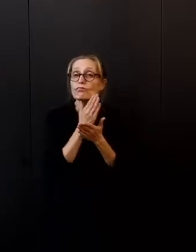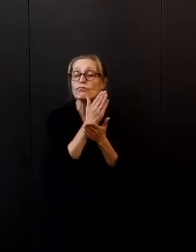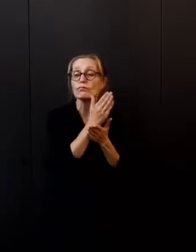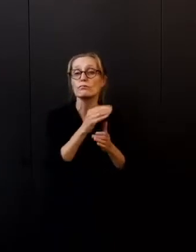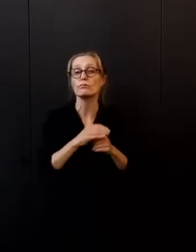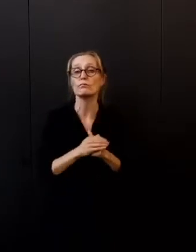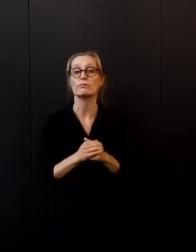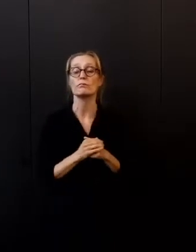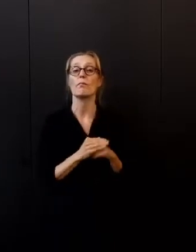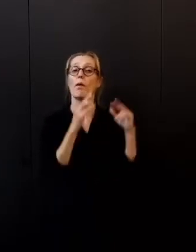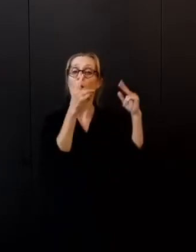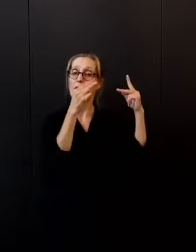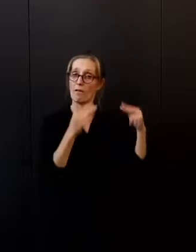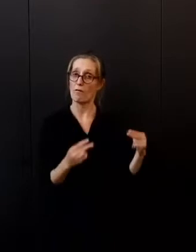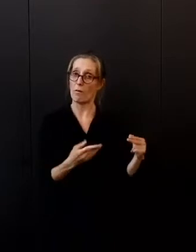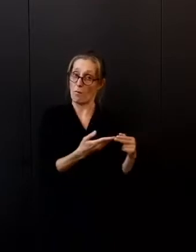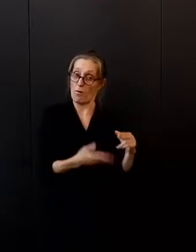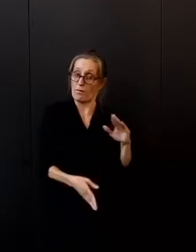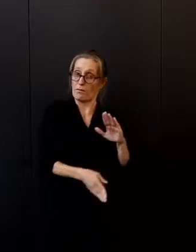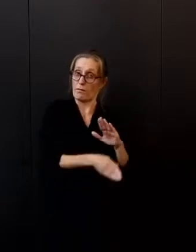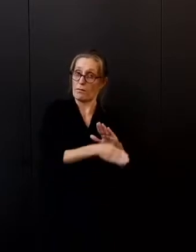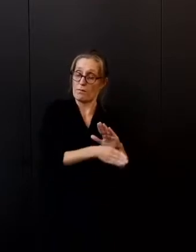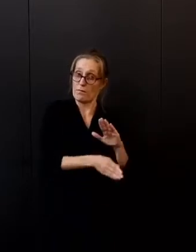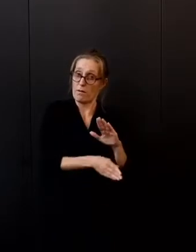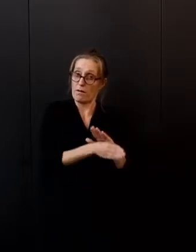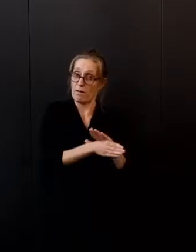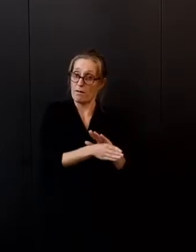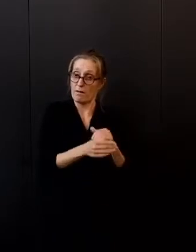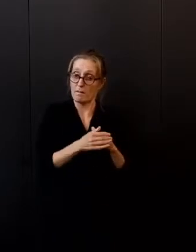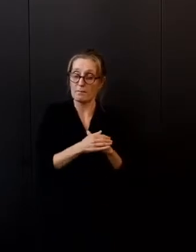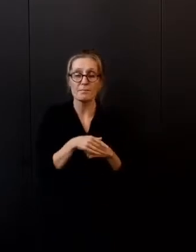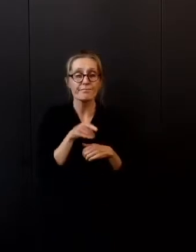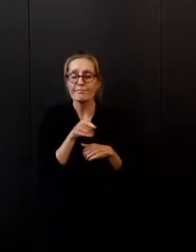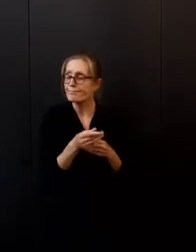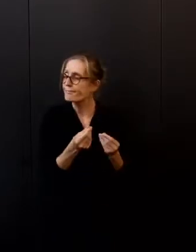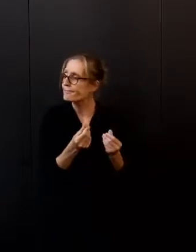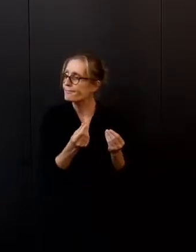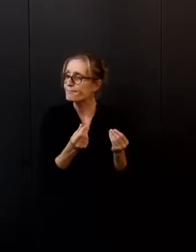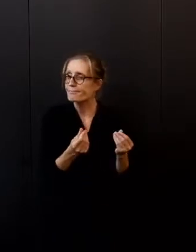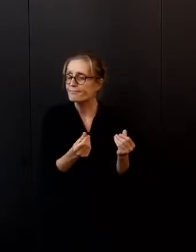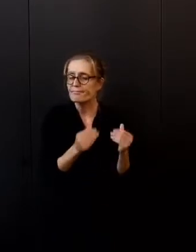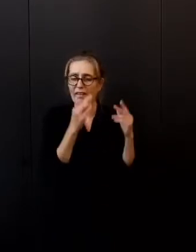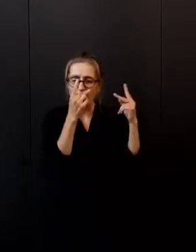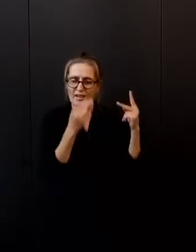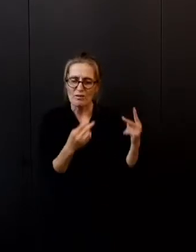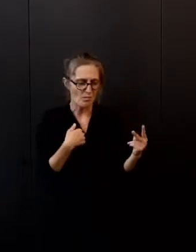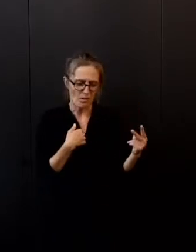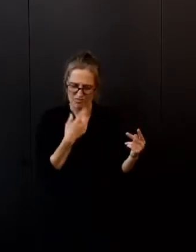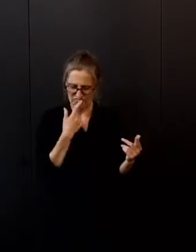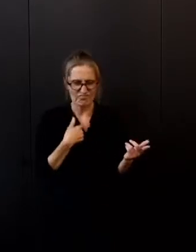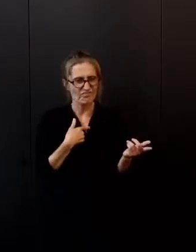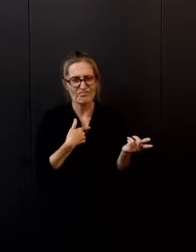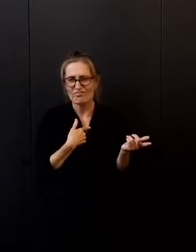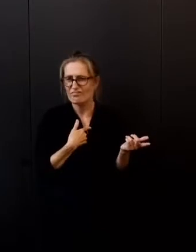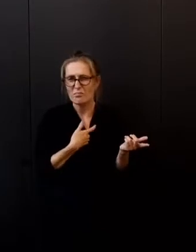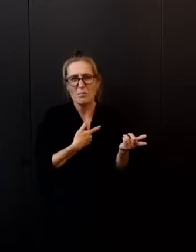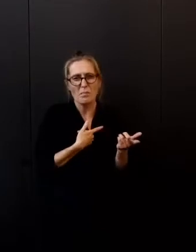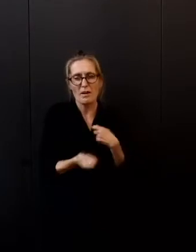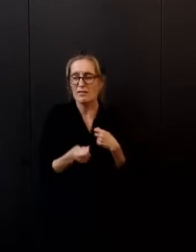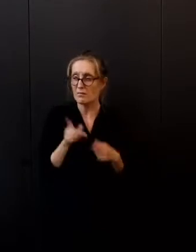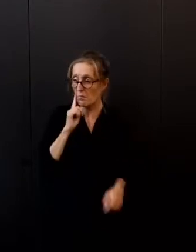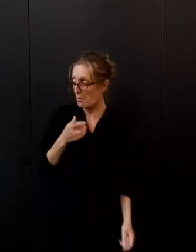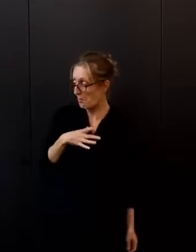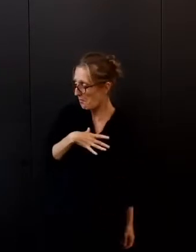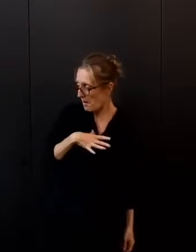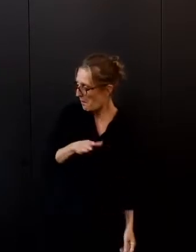D'abord dans le développement. J'ai vite compris que c'était pas pour moi. Qu'est-ce que t'aimais